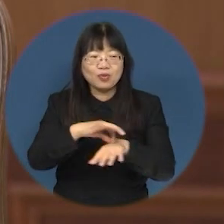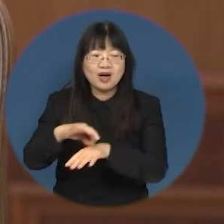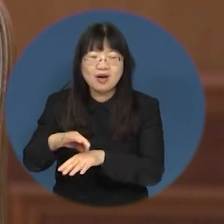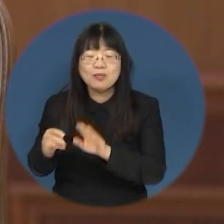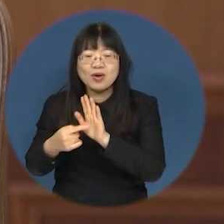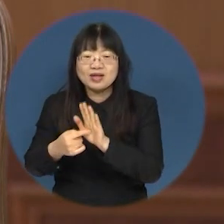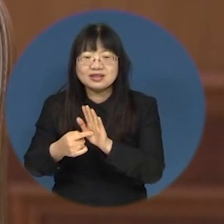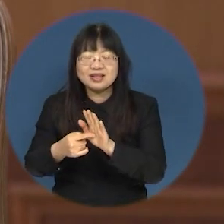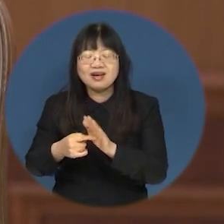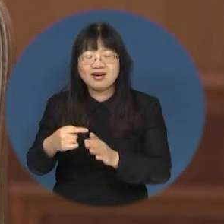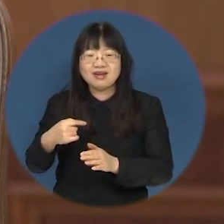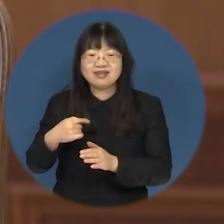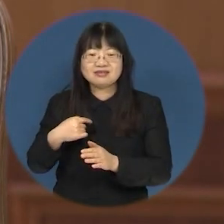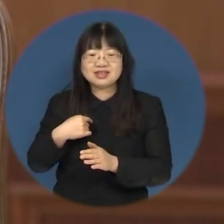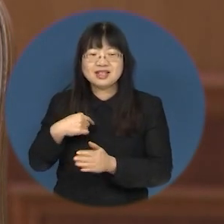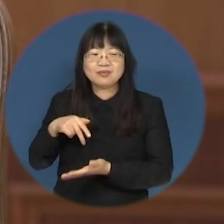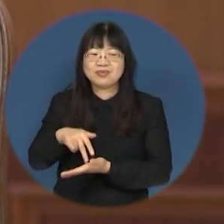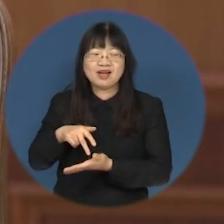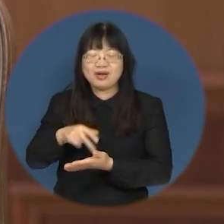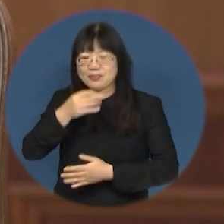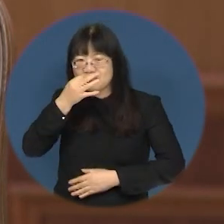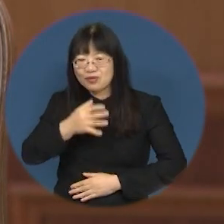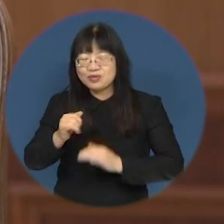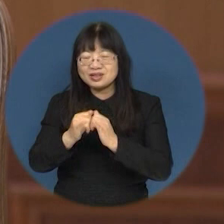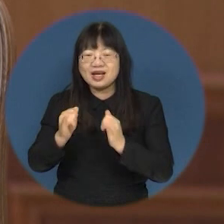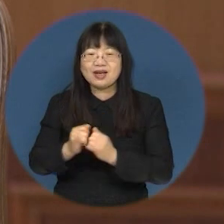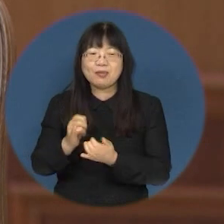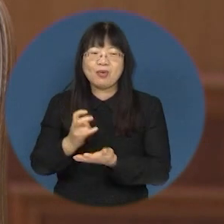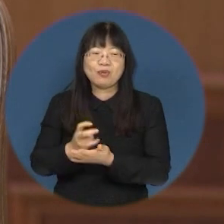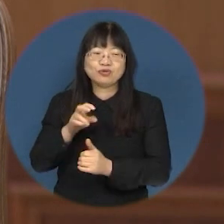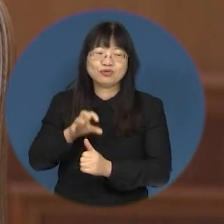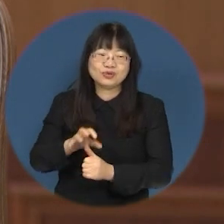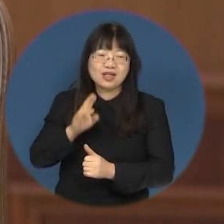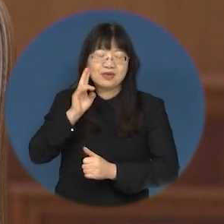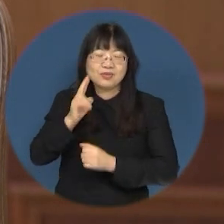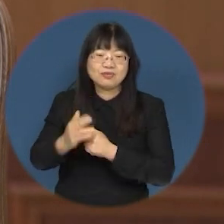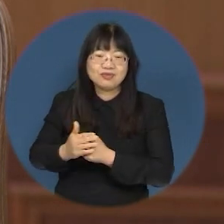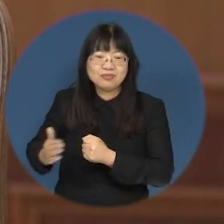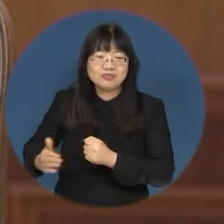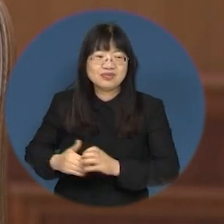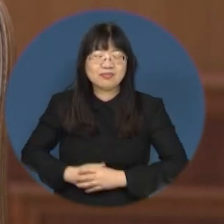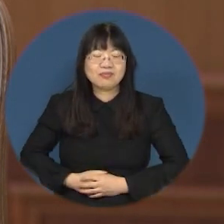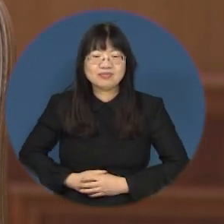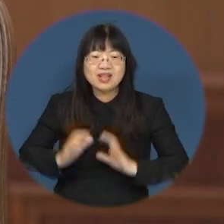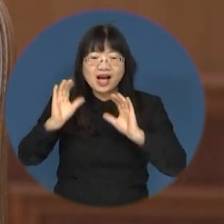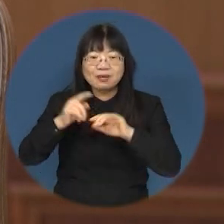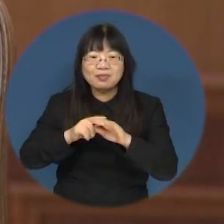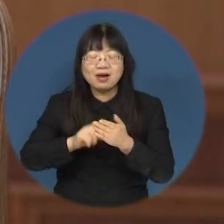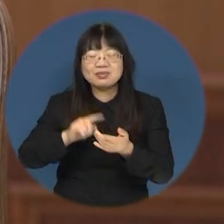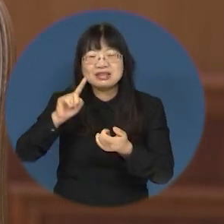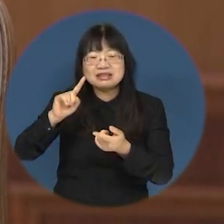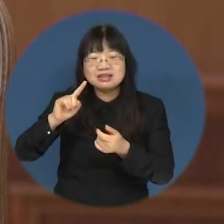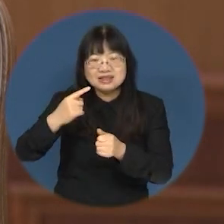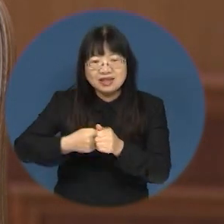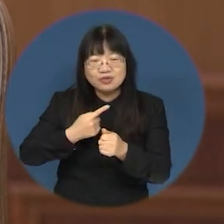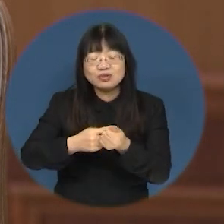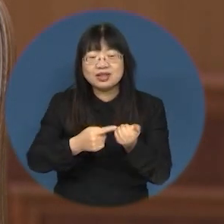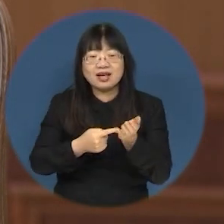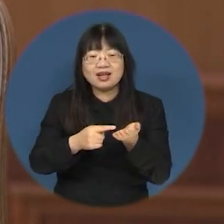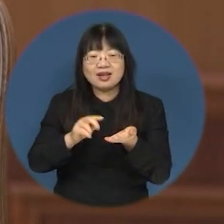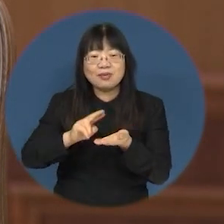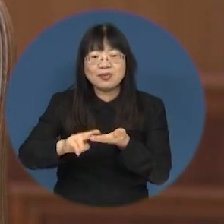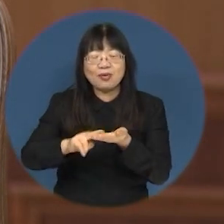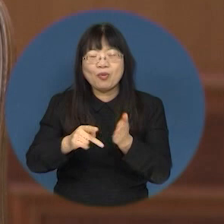힘들었어요. 어떤 사회적 규제가 워낙 심해가지고. 그러다 보니까 동심을 그릴 수가 없기 때문에 이제 제가 이제